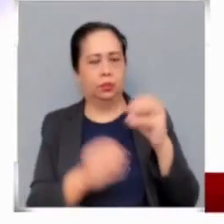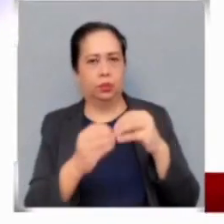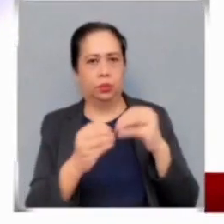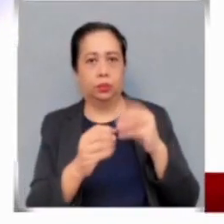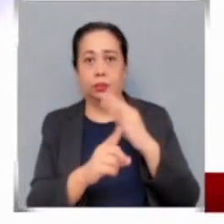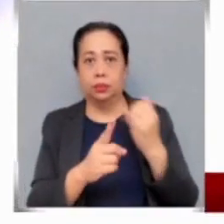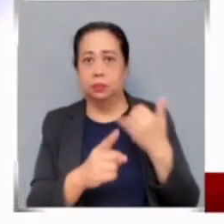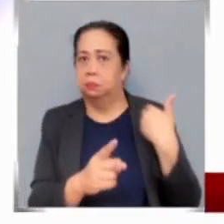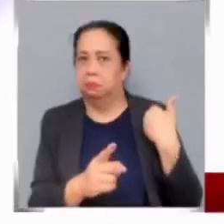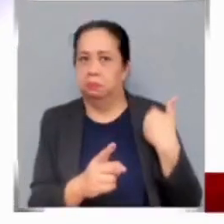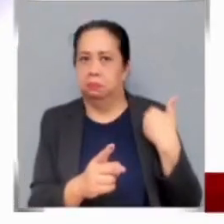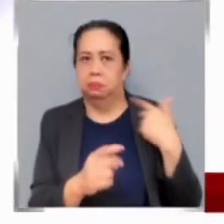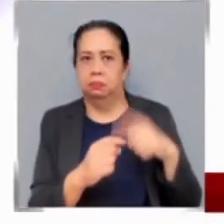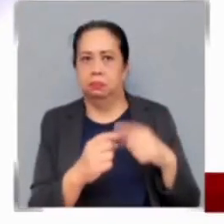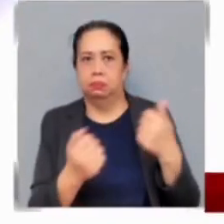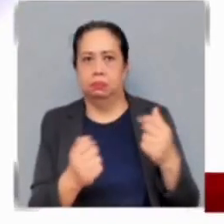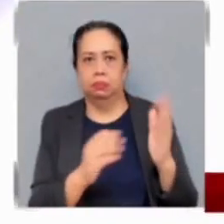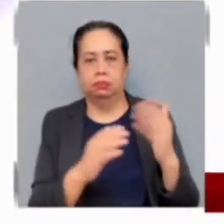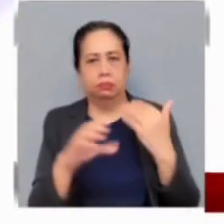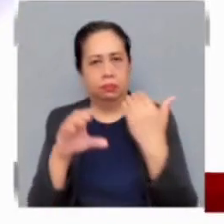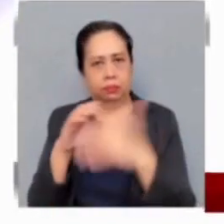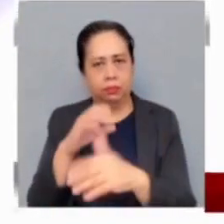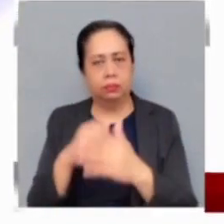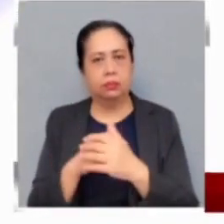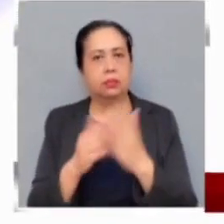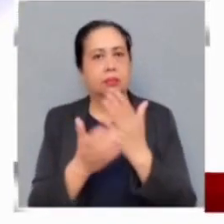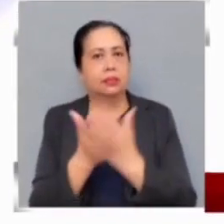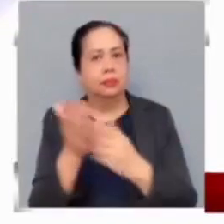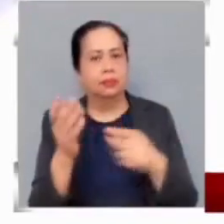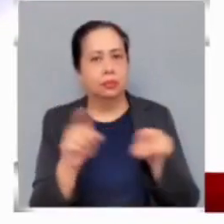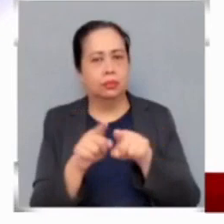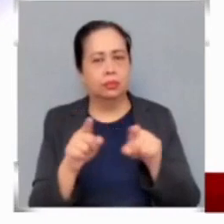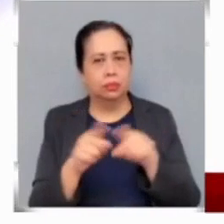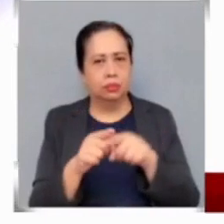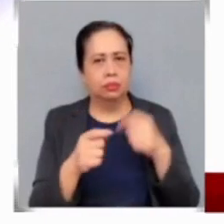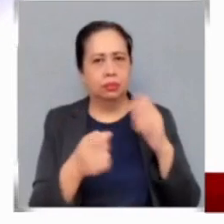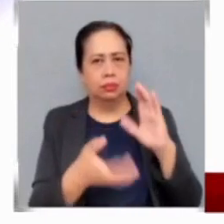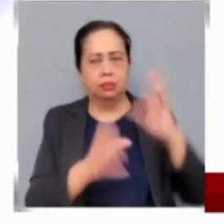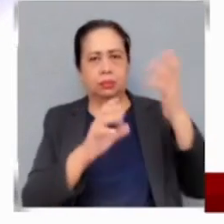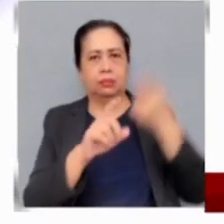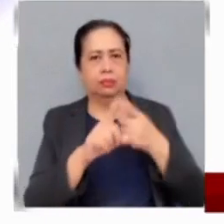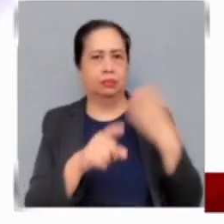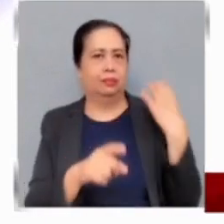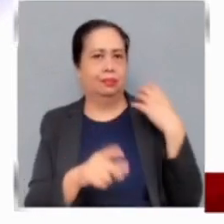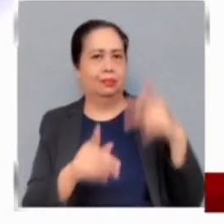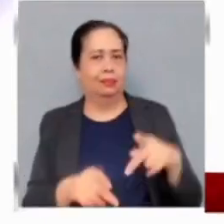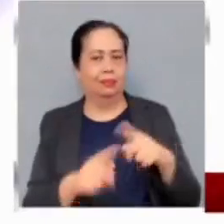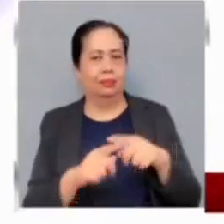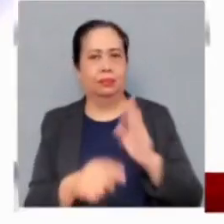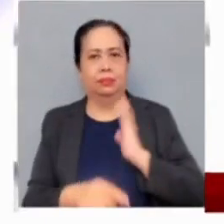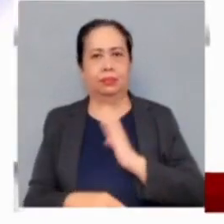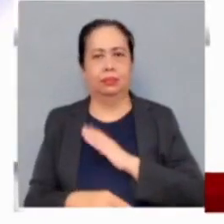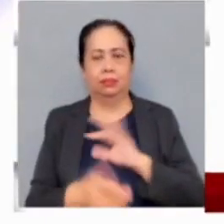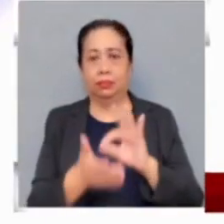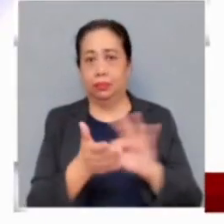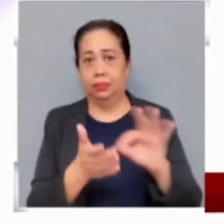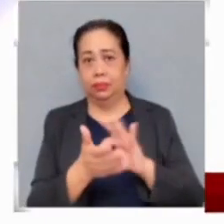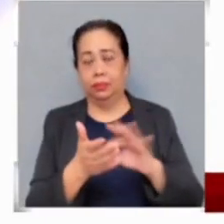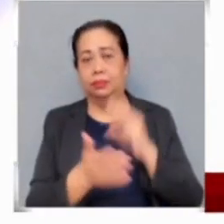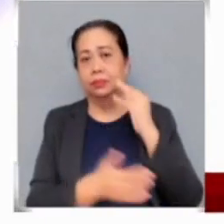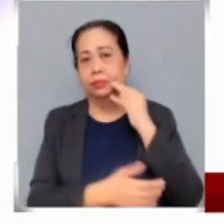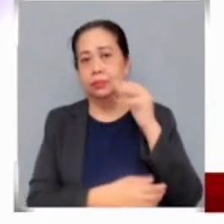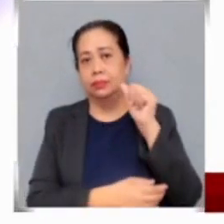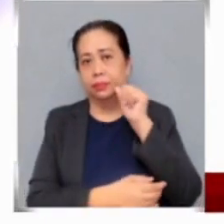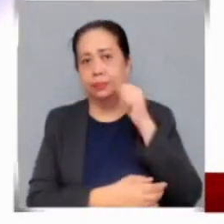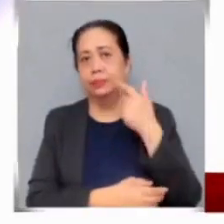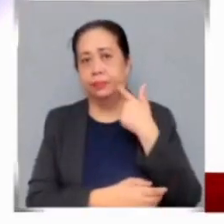pa nakakapag-transmit. May ilang aberyang na-encounter dito ayon sa chairman ng Board of Canvassers na si Attorney Maria Ann Gonzalez. 9